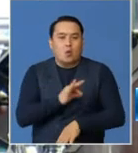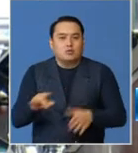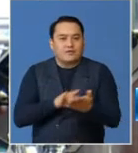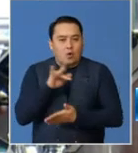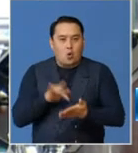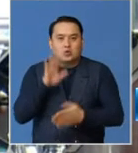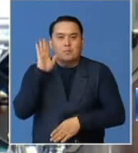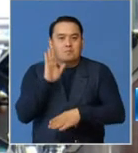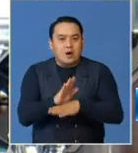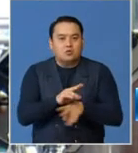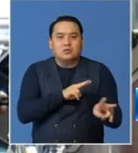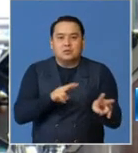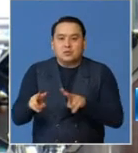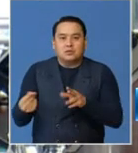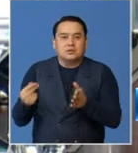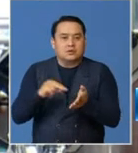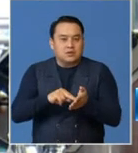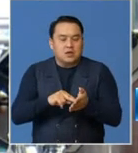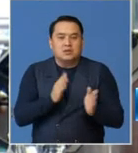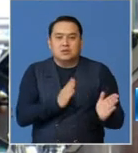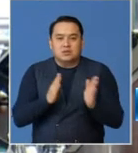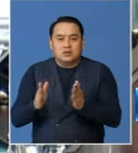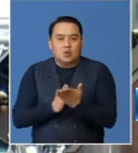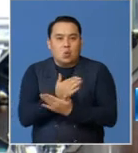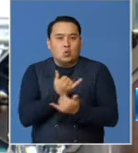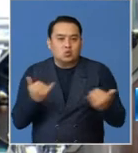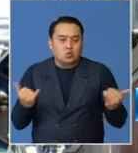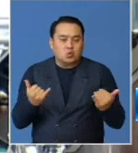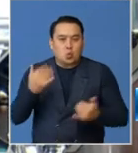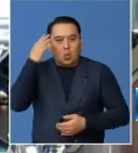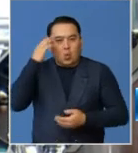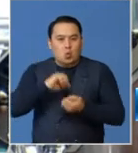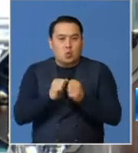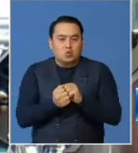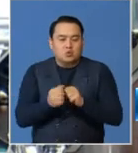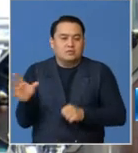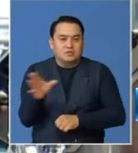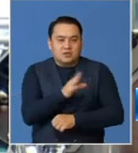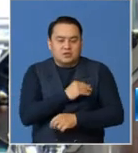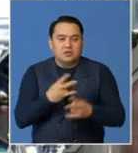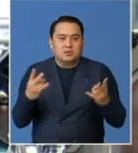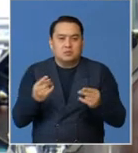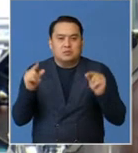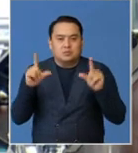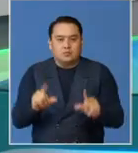городов поручаю следить за ценообразованием. Стоимость услуг и угля должна быть доступной для казахстанцев.